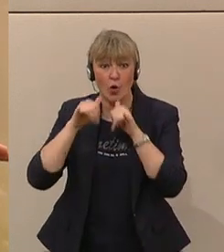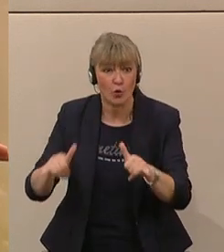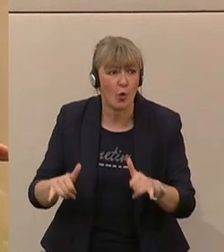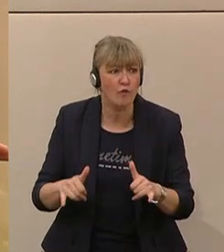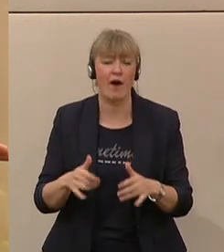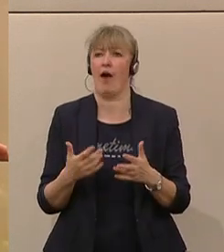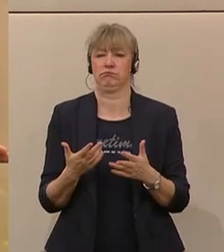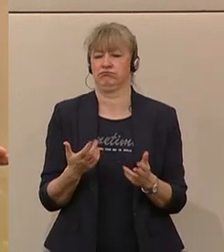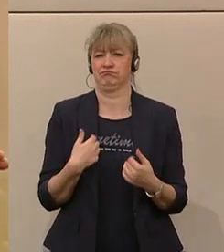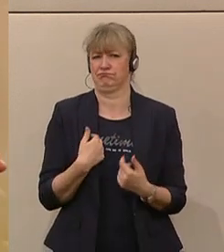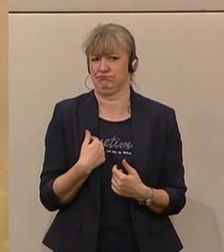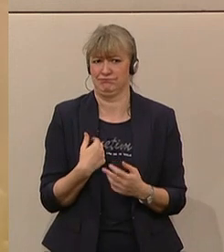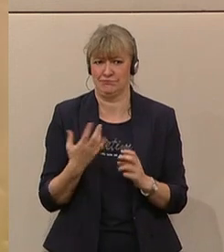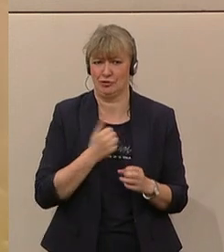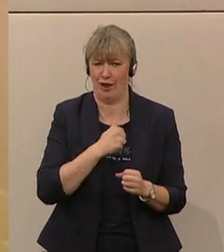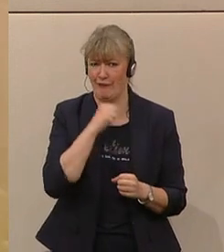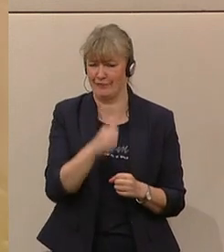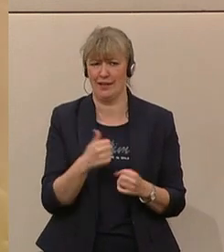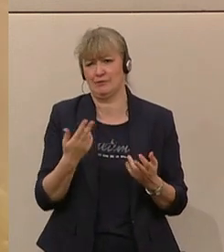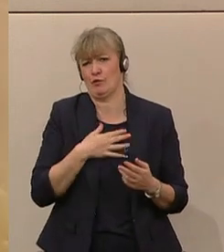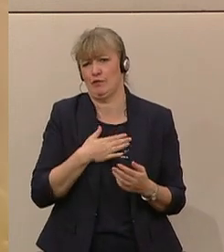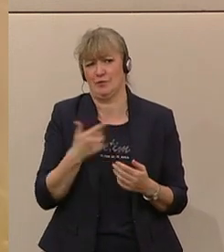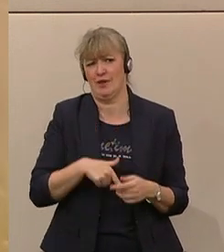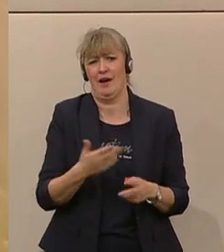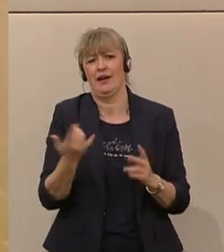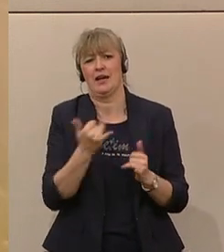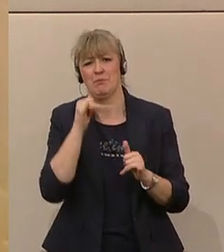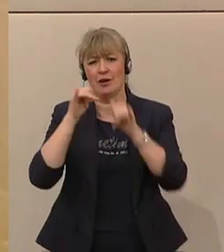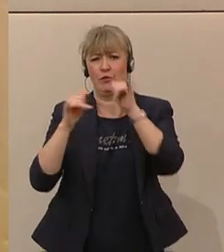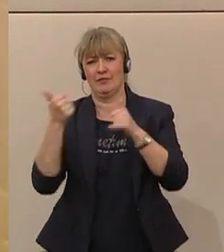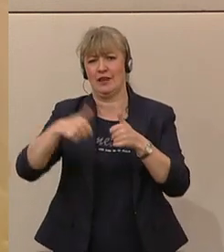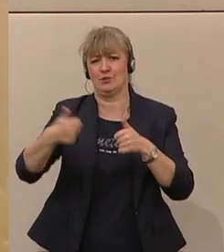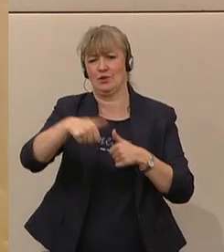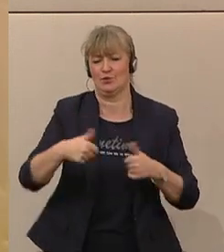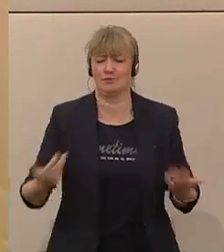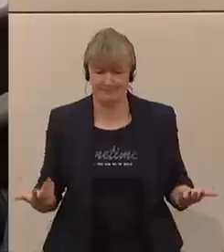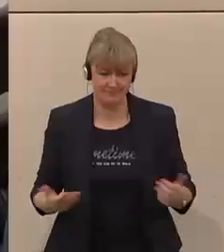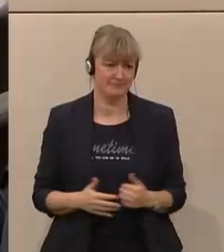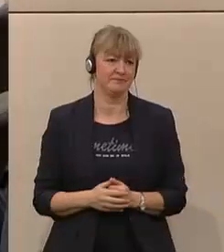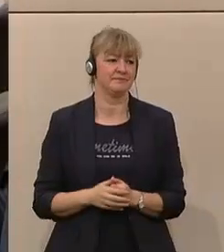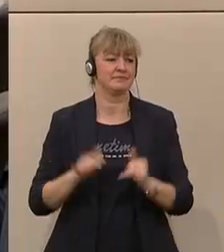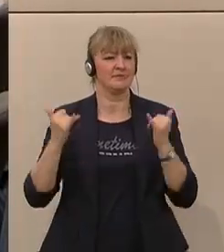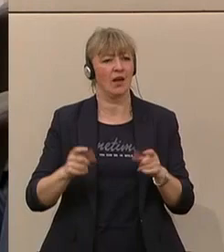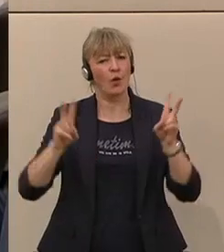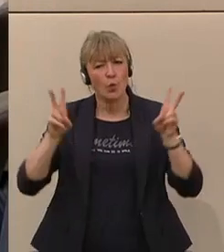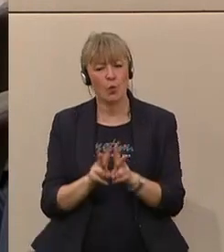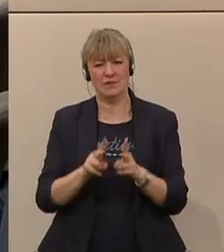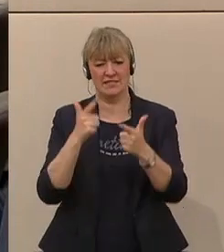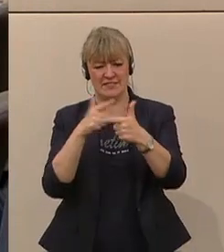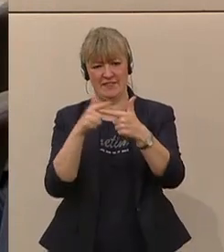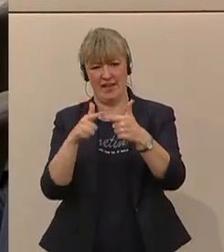Mikrofon geschafft hätte. Ich muss mich nicht wundern, es geht eh schon wieder los. Nur zwei ganz kurze